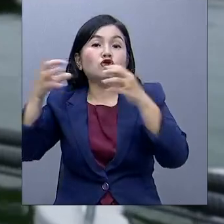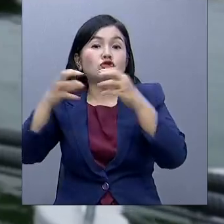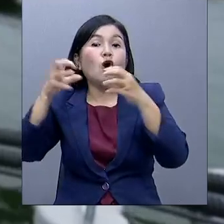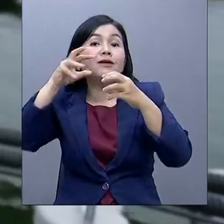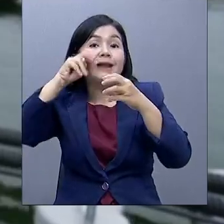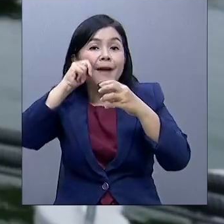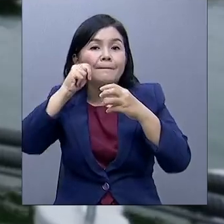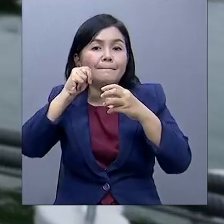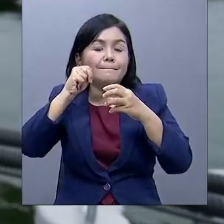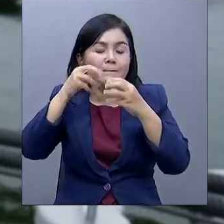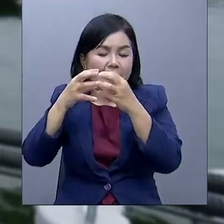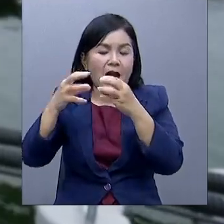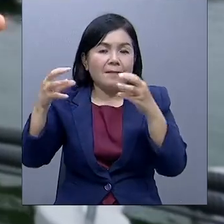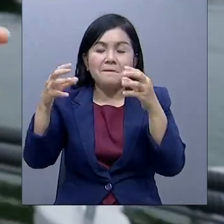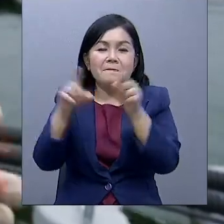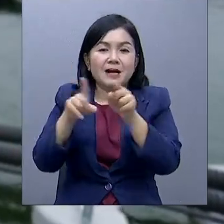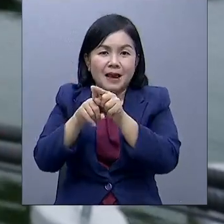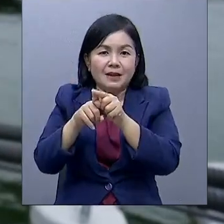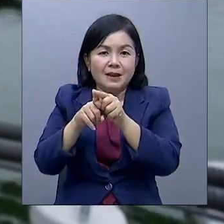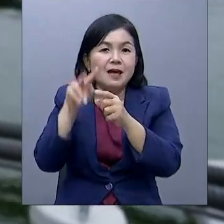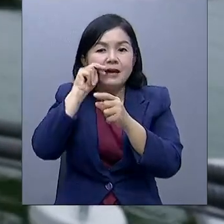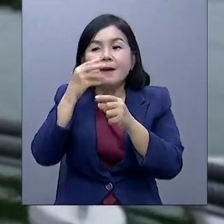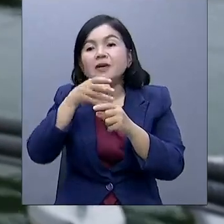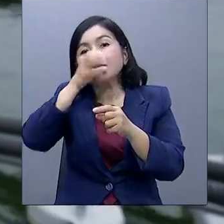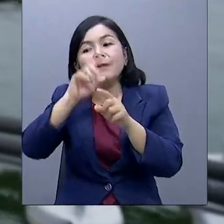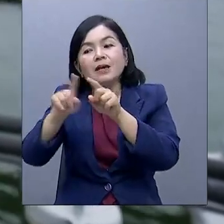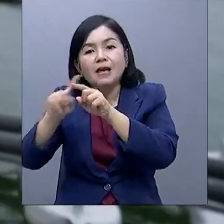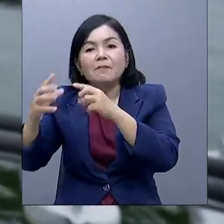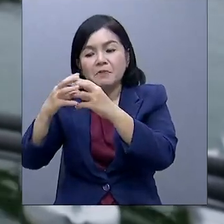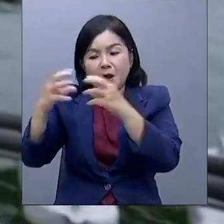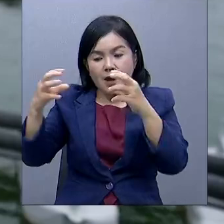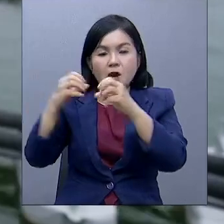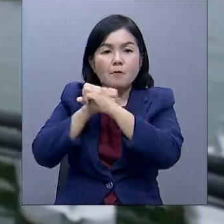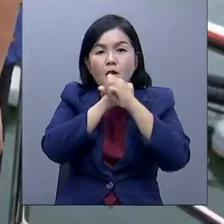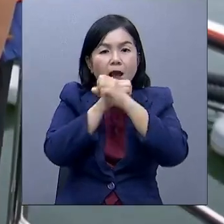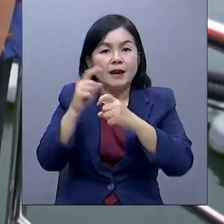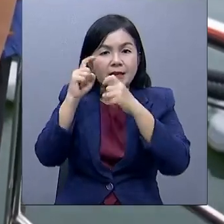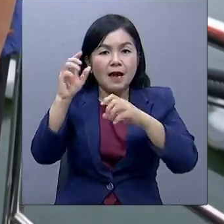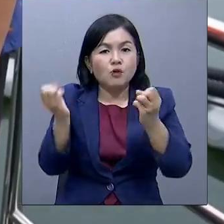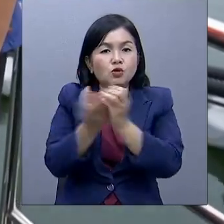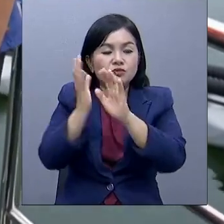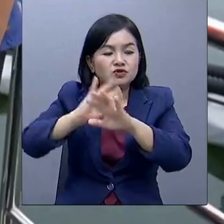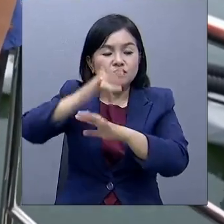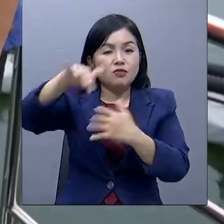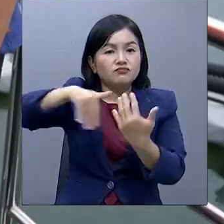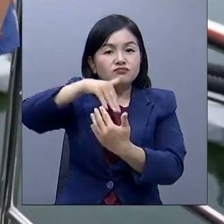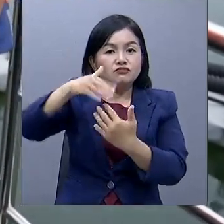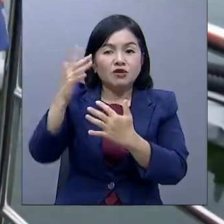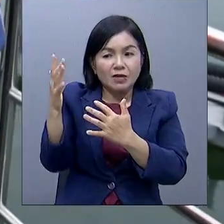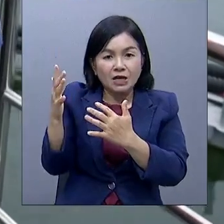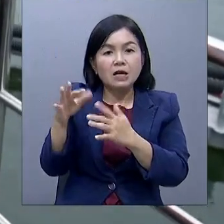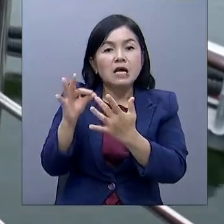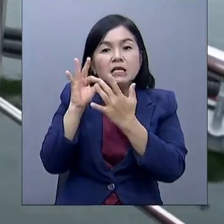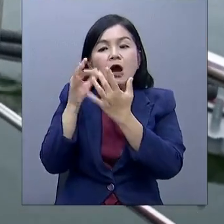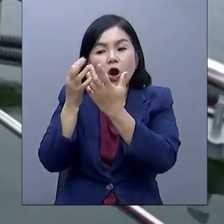ประปาบ้านที่เราใช้ในน้ำดื่มน้ำใช้อะไรต่างๆอันนี้มีความปลอดภัยต่อสิ่งแวดล้อมการเลือกใช้วัสดุหรือเลือกใช้อุปกรณ์